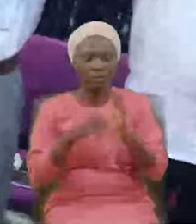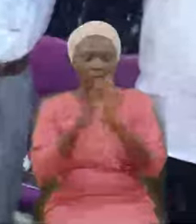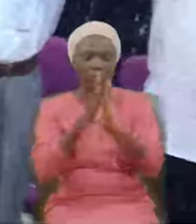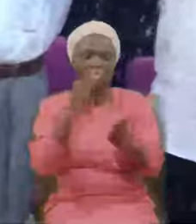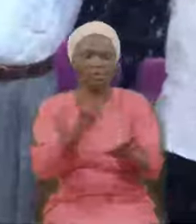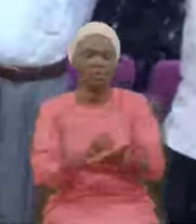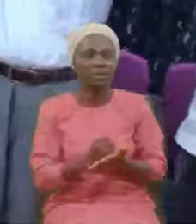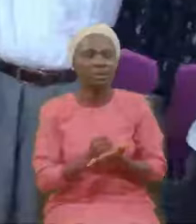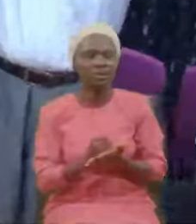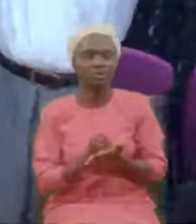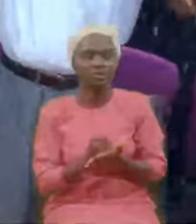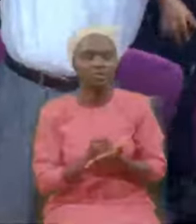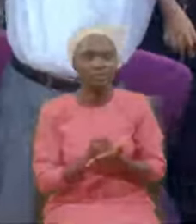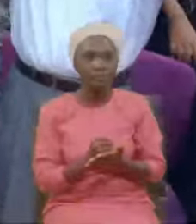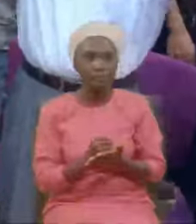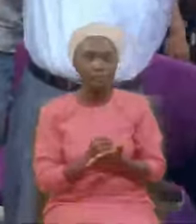nous prions.